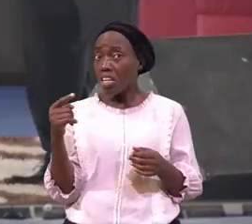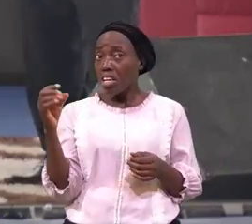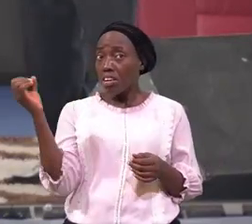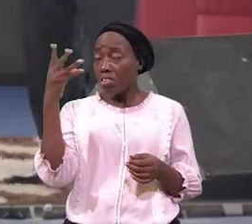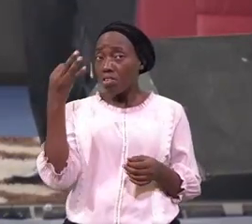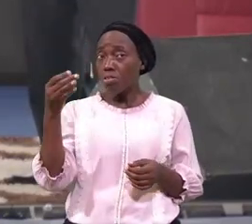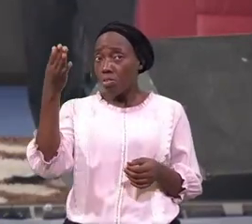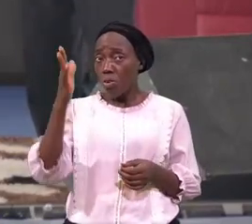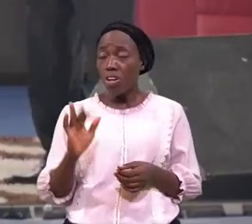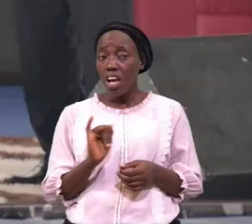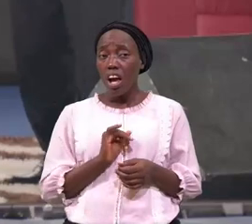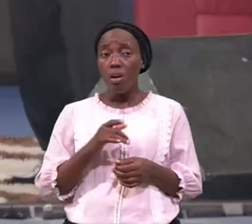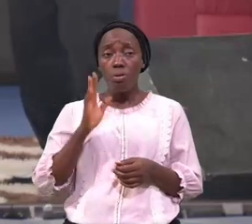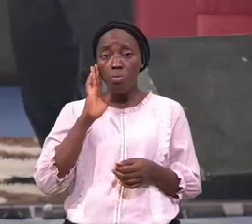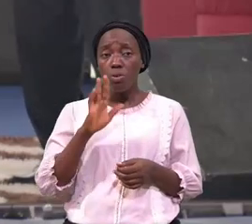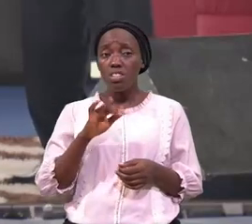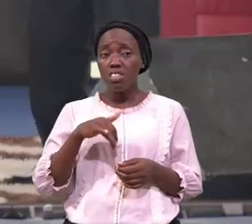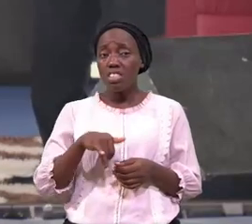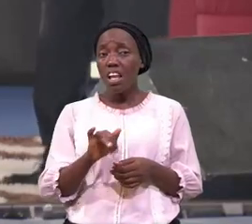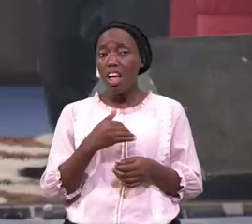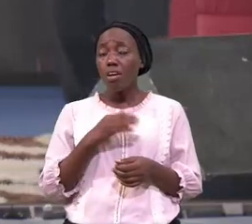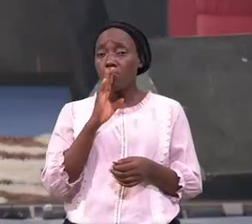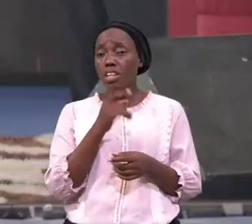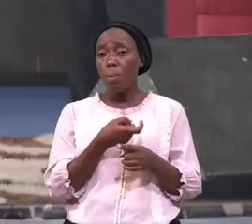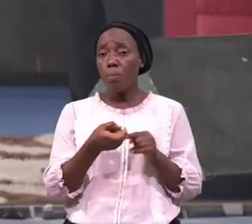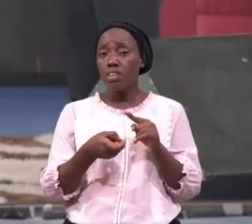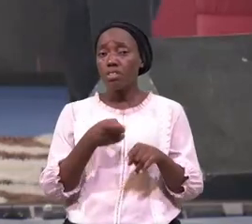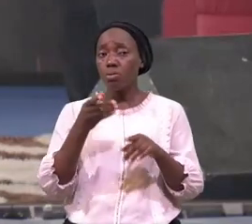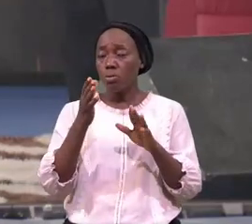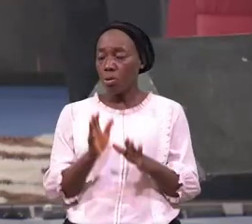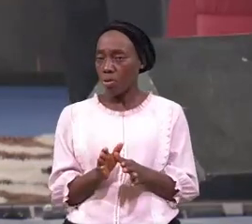Si tu étais un persécuteur, tu n'as pas besoin de la grâce de Dieu pour l'être. On n'a pas besoin de la grâce de Dieu pour être un